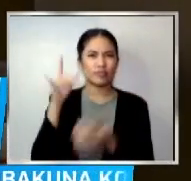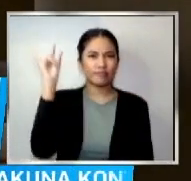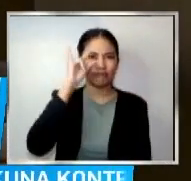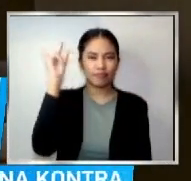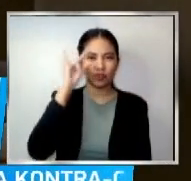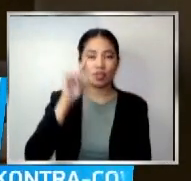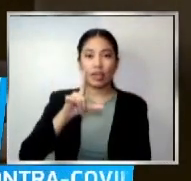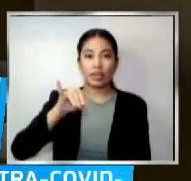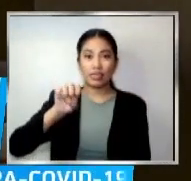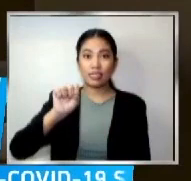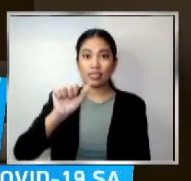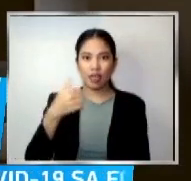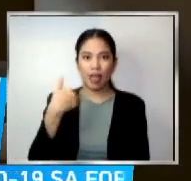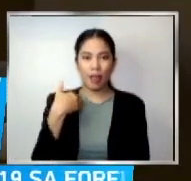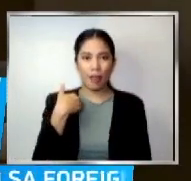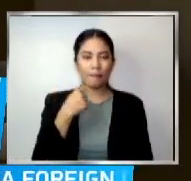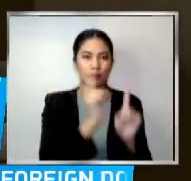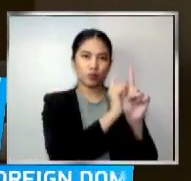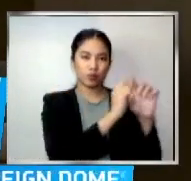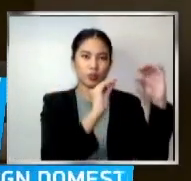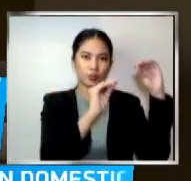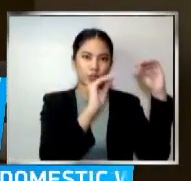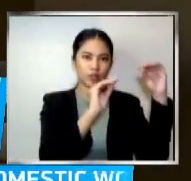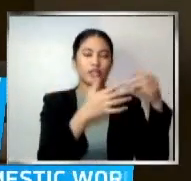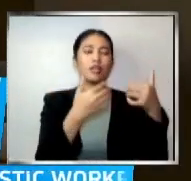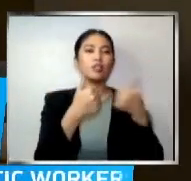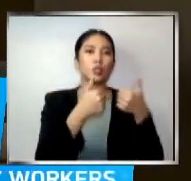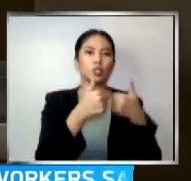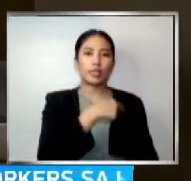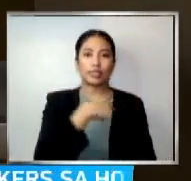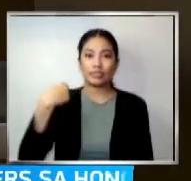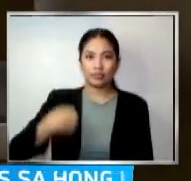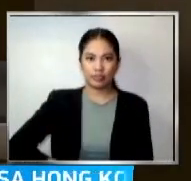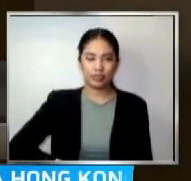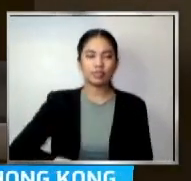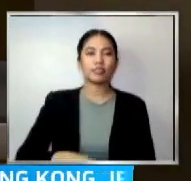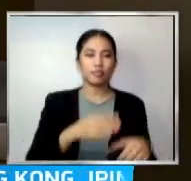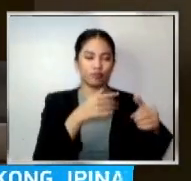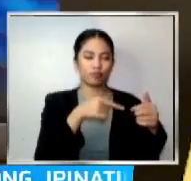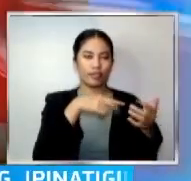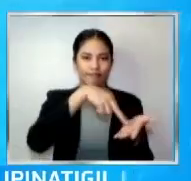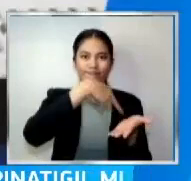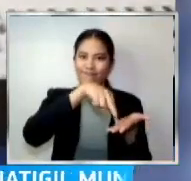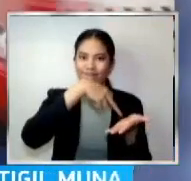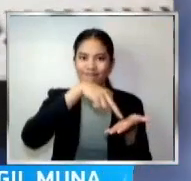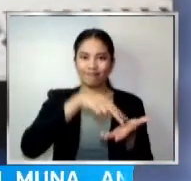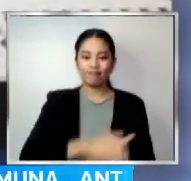isang Chinese competition show kung saan ipinerform niya at ng kanyang trainees ang naturang sayaw.